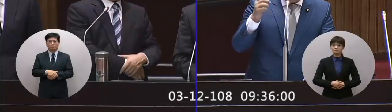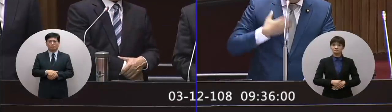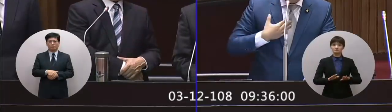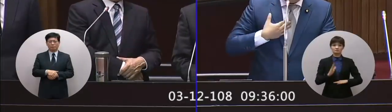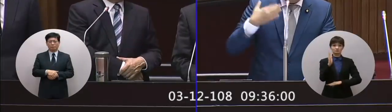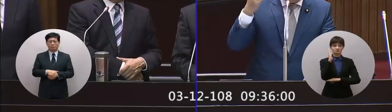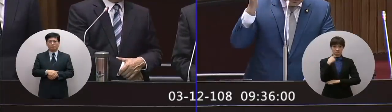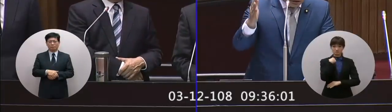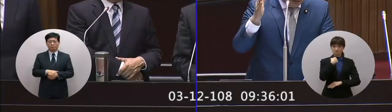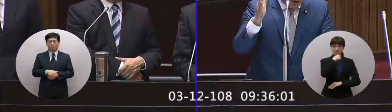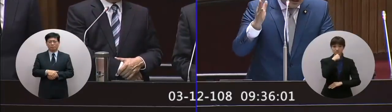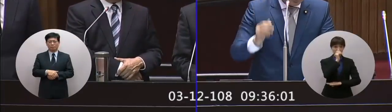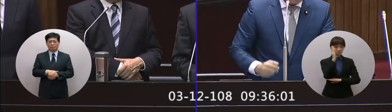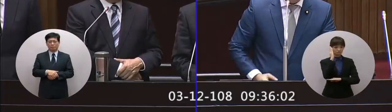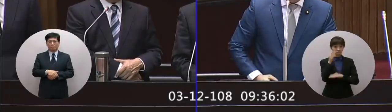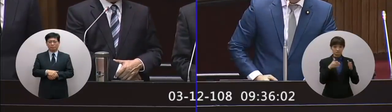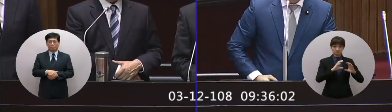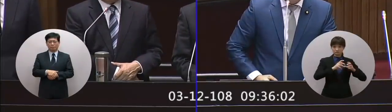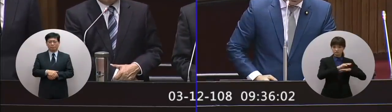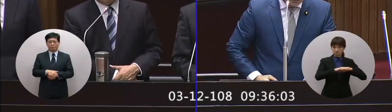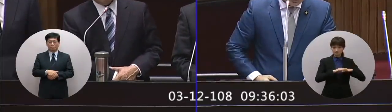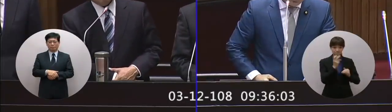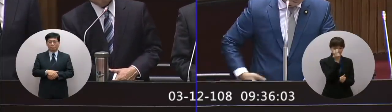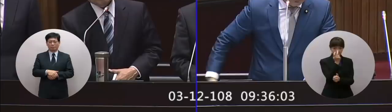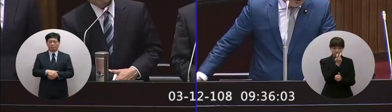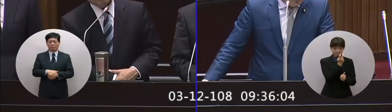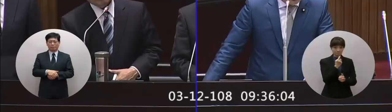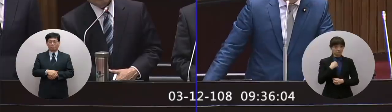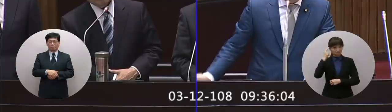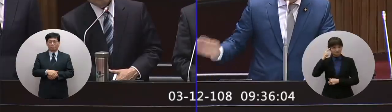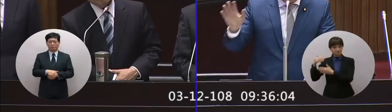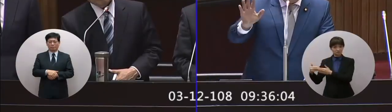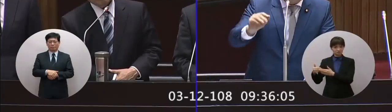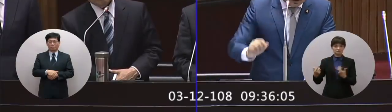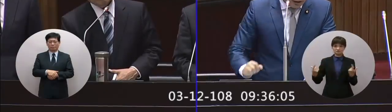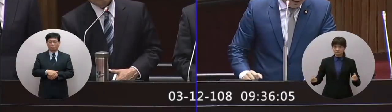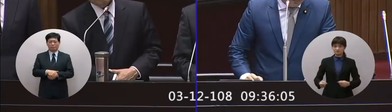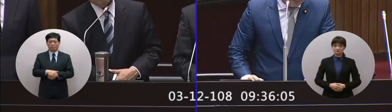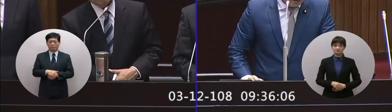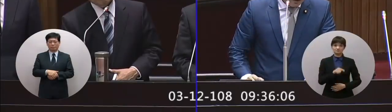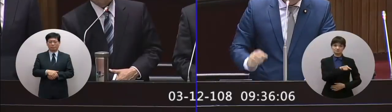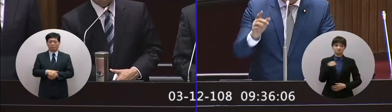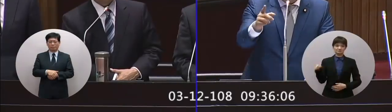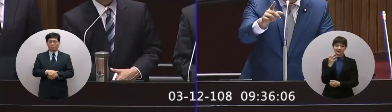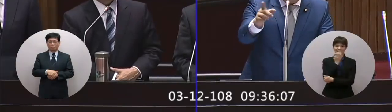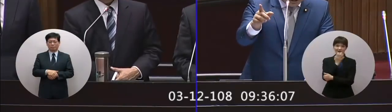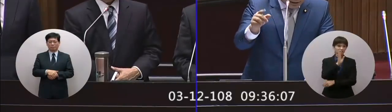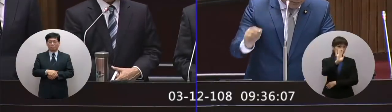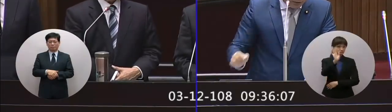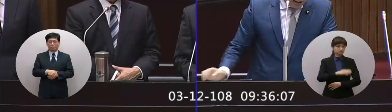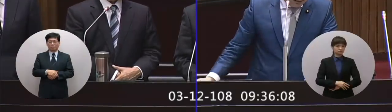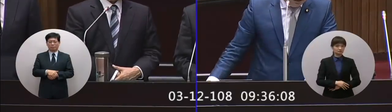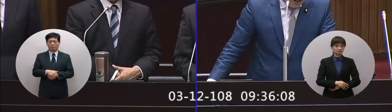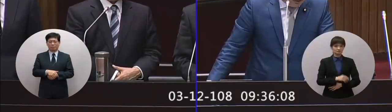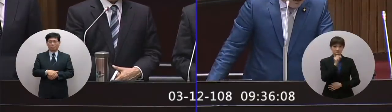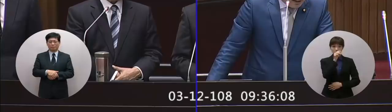行，我国政府执行国安监控的系统，其实跟中国大陆一模一样，不用50步笑100步。尤其是金管会、财